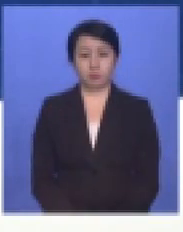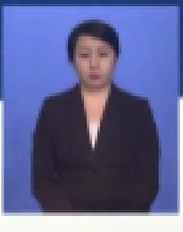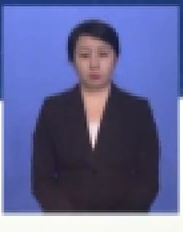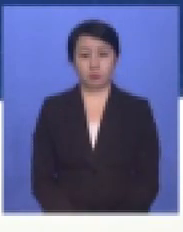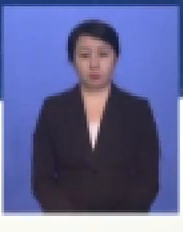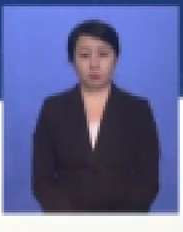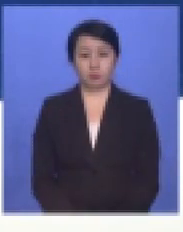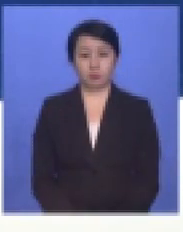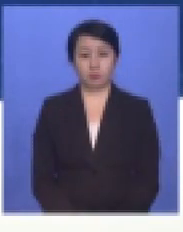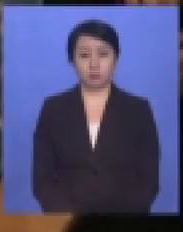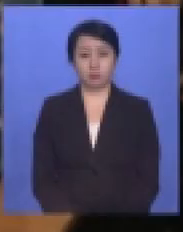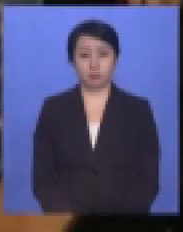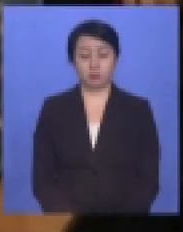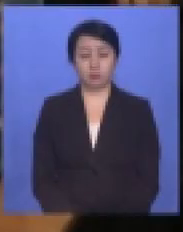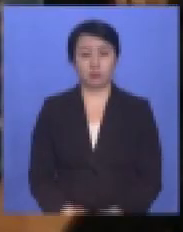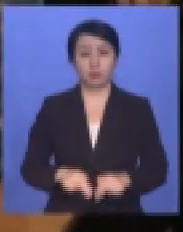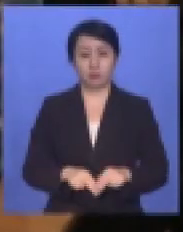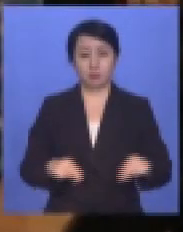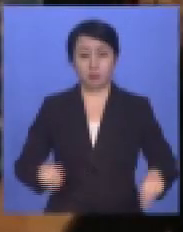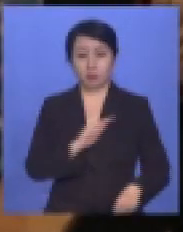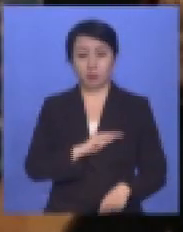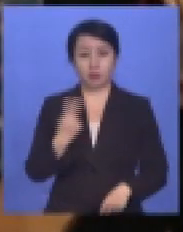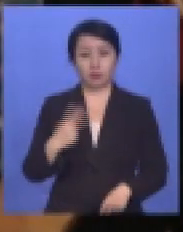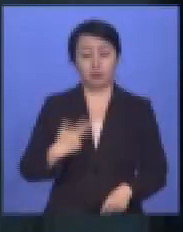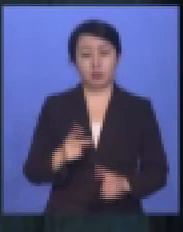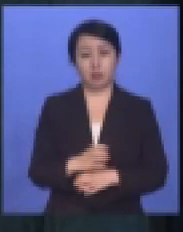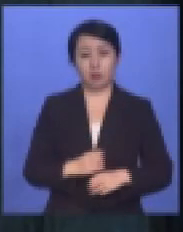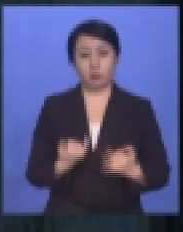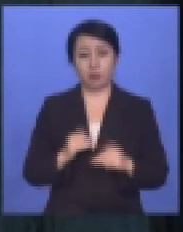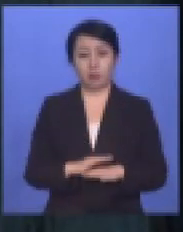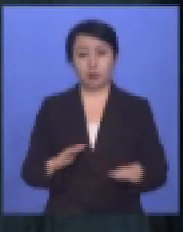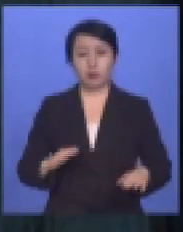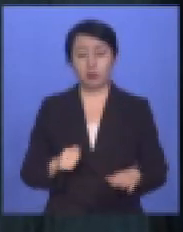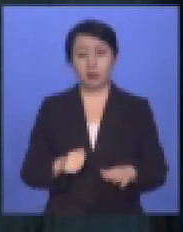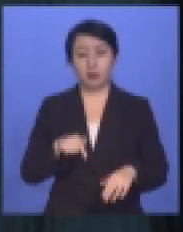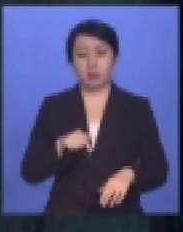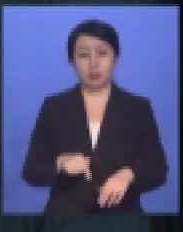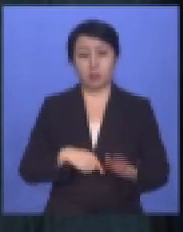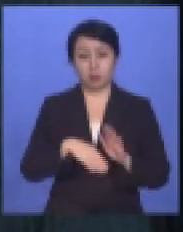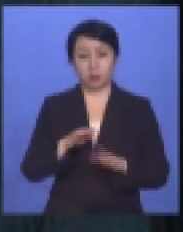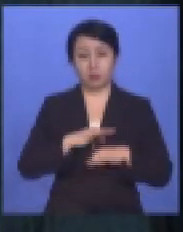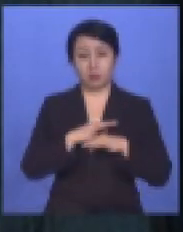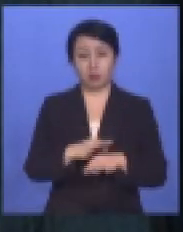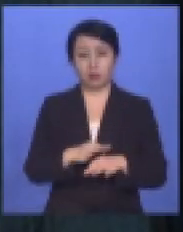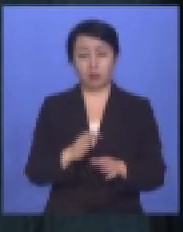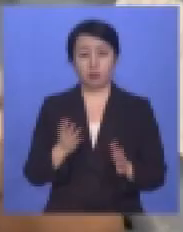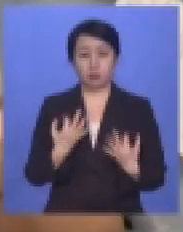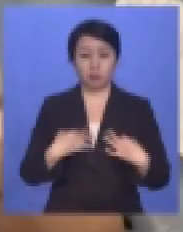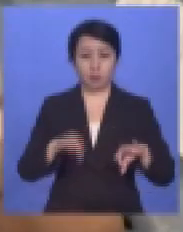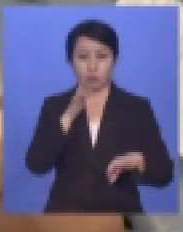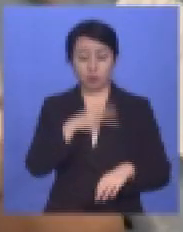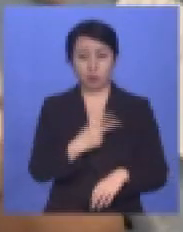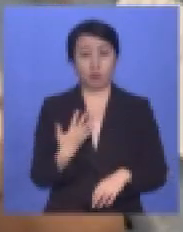корреспондент. В Петропавловске действует 23 клуба для детей и подростков. Здесь эффективно проводят свободное время